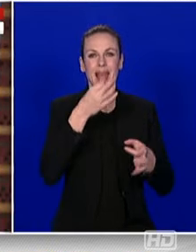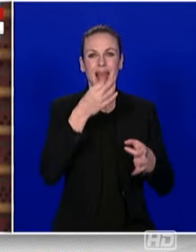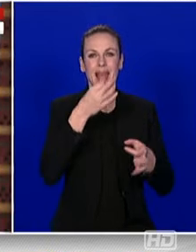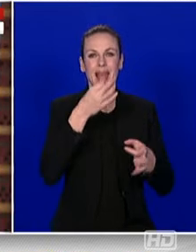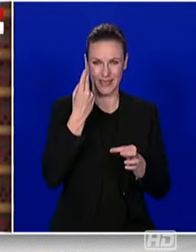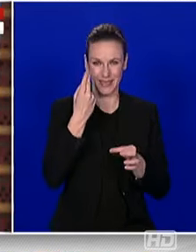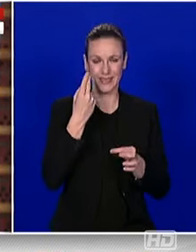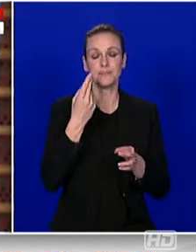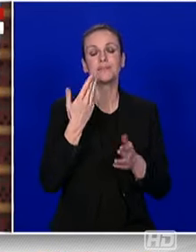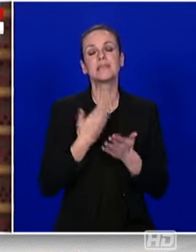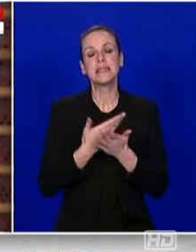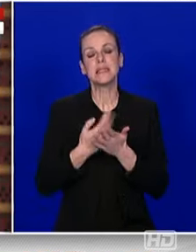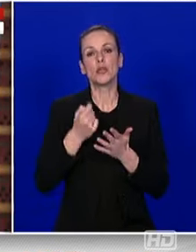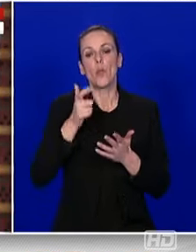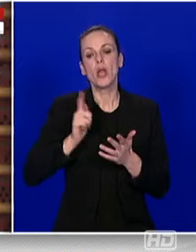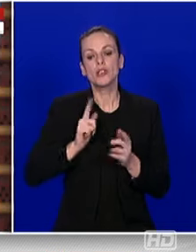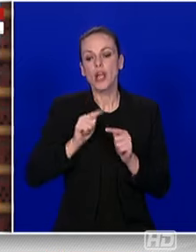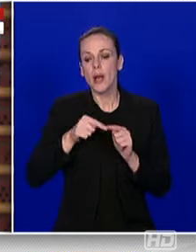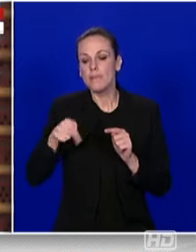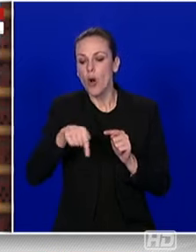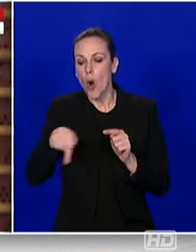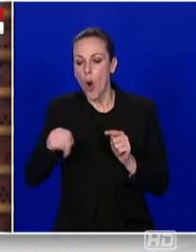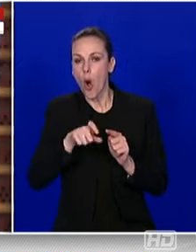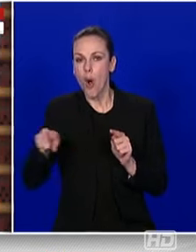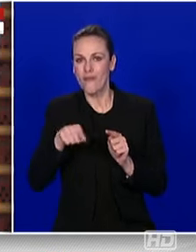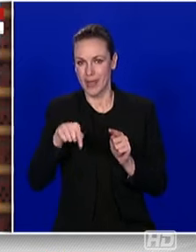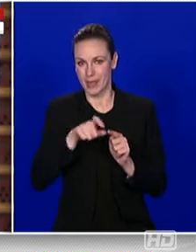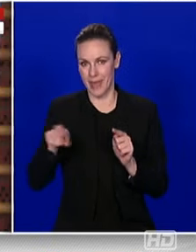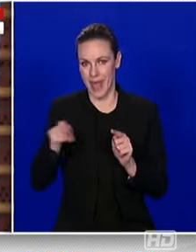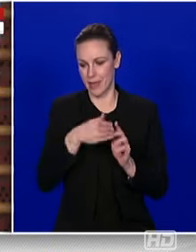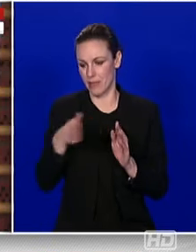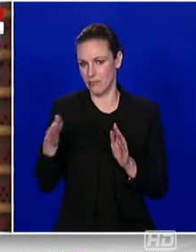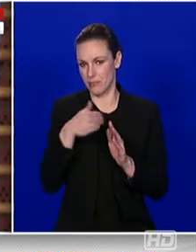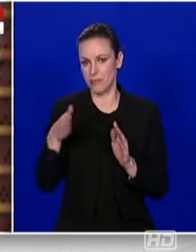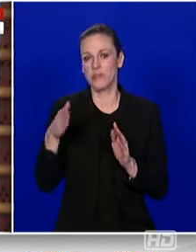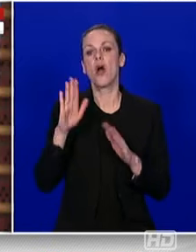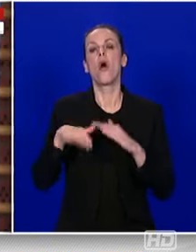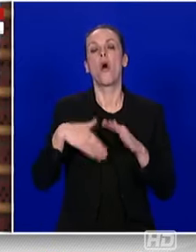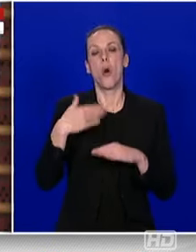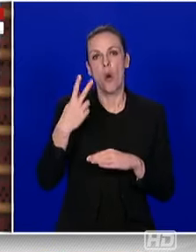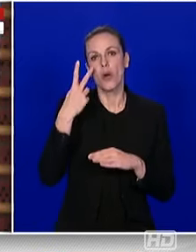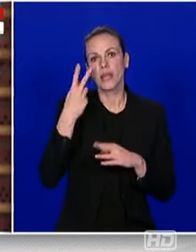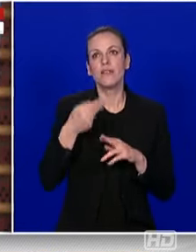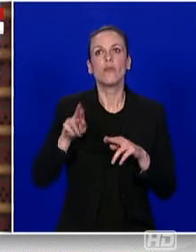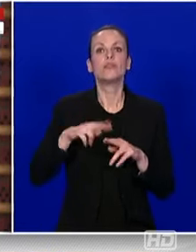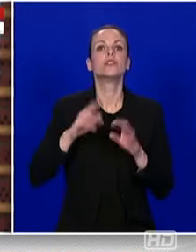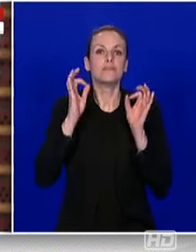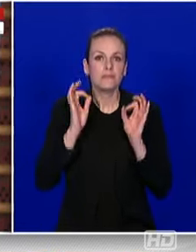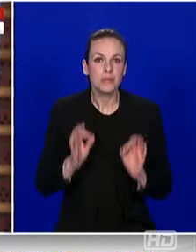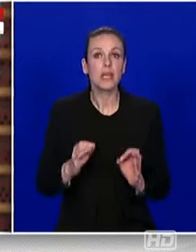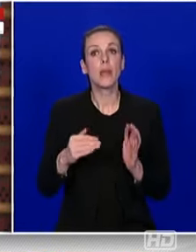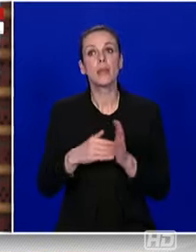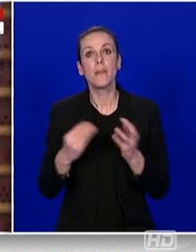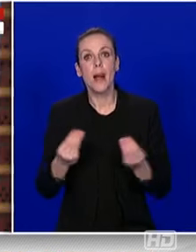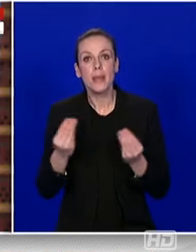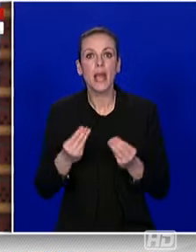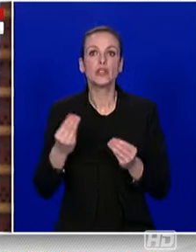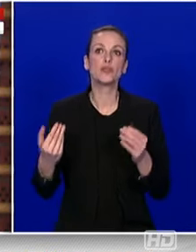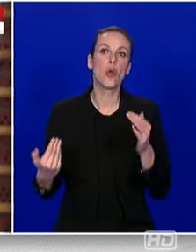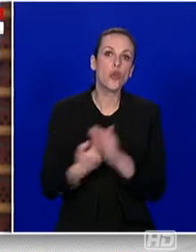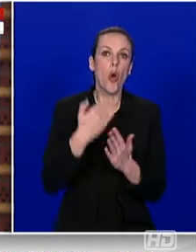bih radije pričekala da vidimo ovaj tjedan i da možemo biti sigurni i trebali poduzimati neke nove mjere ili